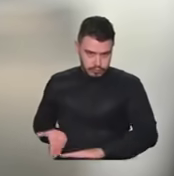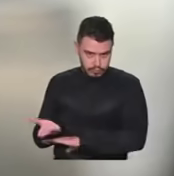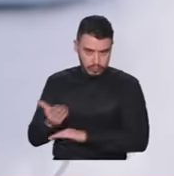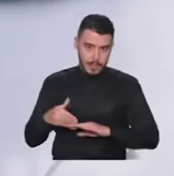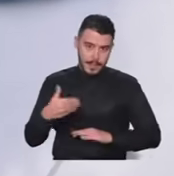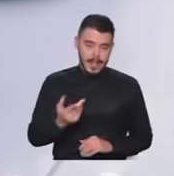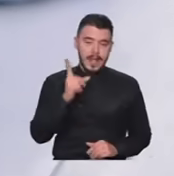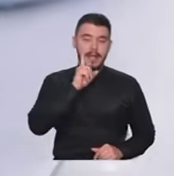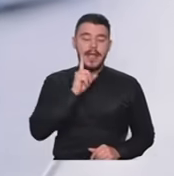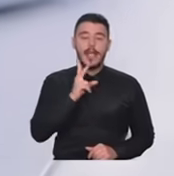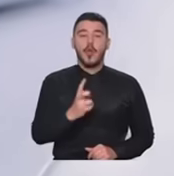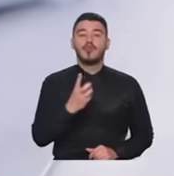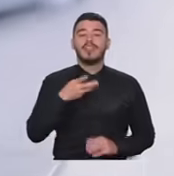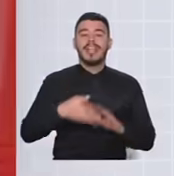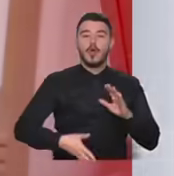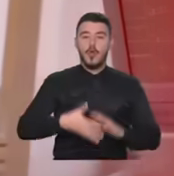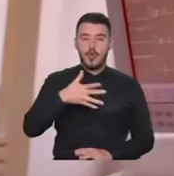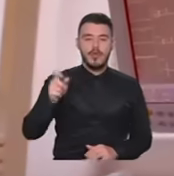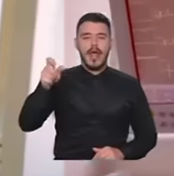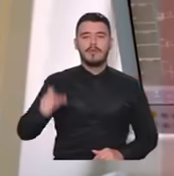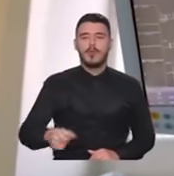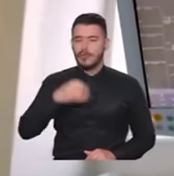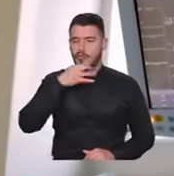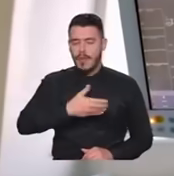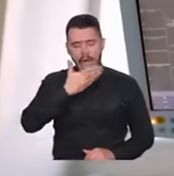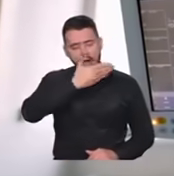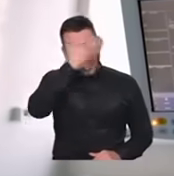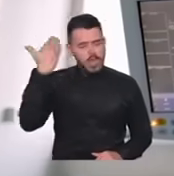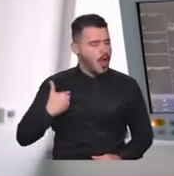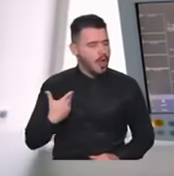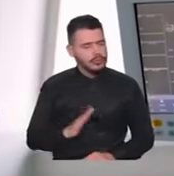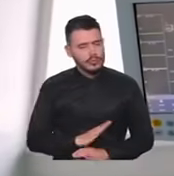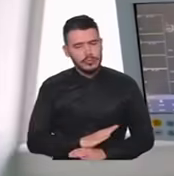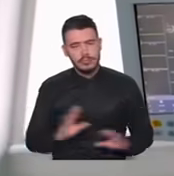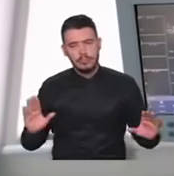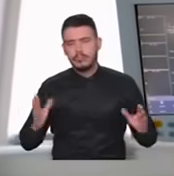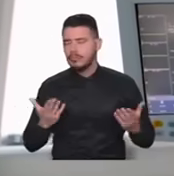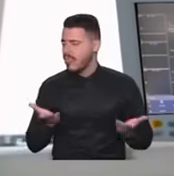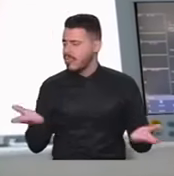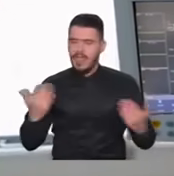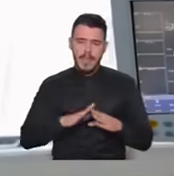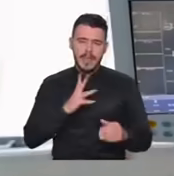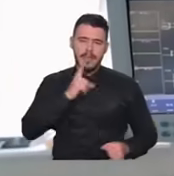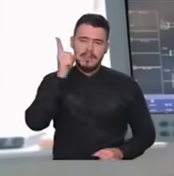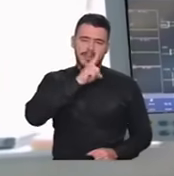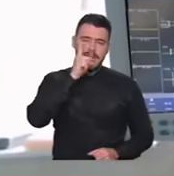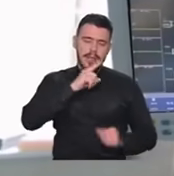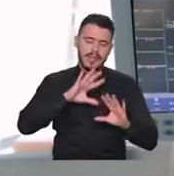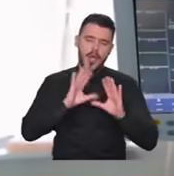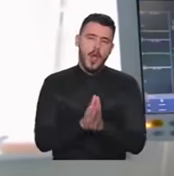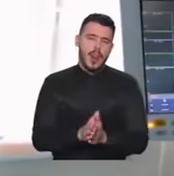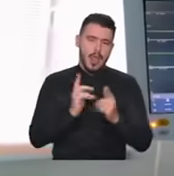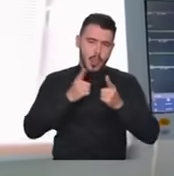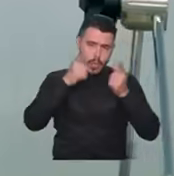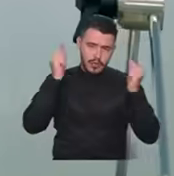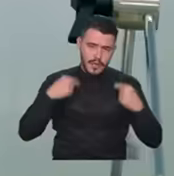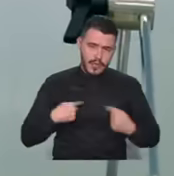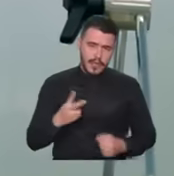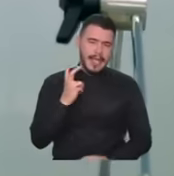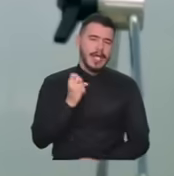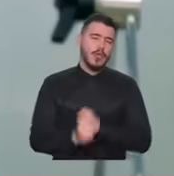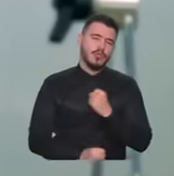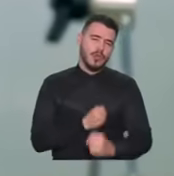πρώτη στιγμή στο Live News Αθώος. Αυτά που δηλώθηκαν δεν έχουν καμία σχέση με την πραγματικότητα. Είμαι ένας τελευταίος 20 χρόνια. Έχω ξαναζωθεί πάρα πολύ